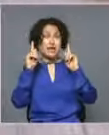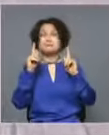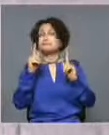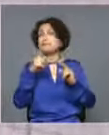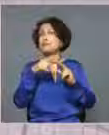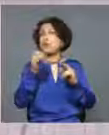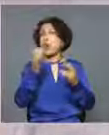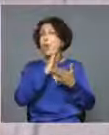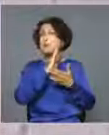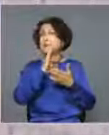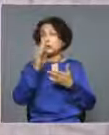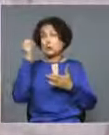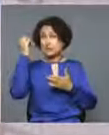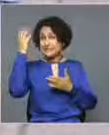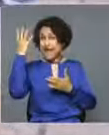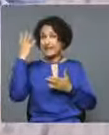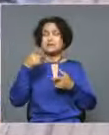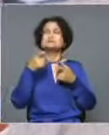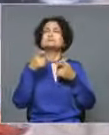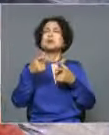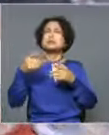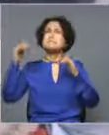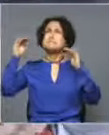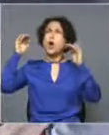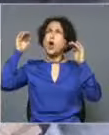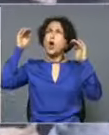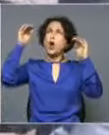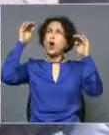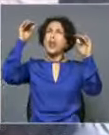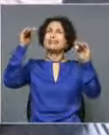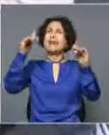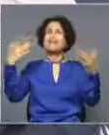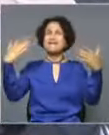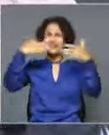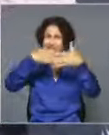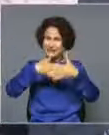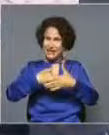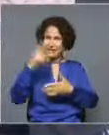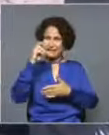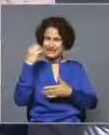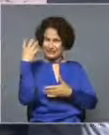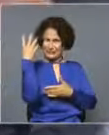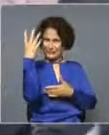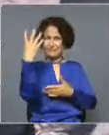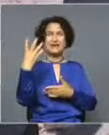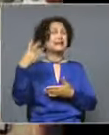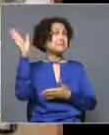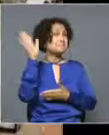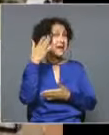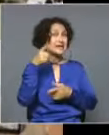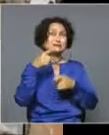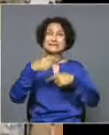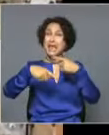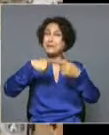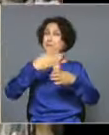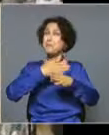библиотекознание и информационни технологии обещават, че този полет в навечерието на 24 май ще бъде последван и от много други.